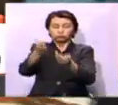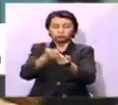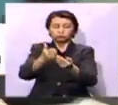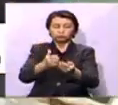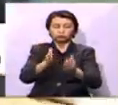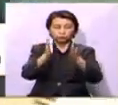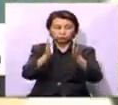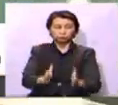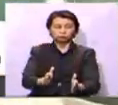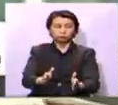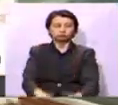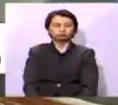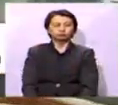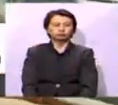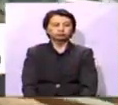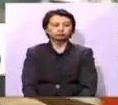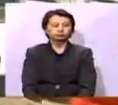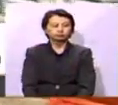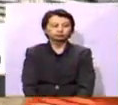pengguna.